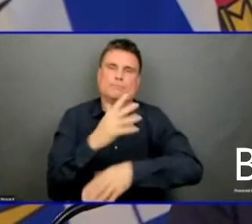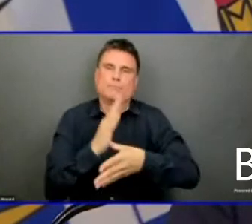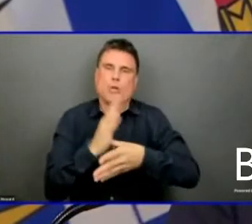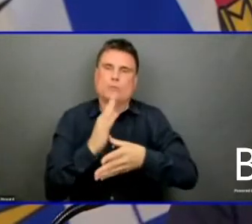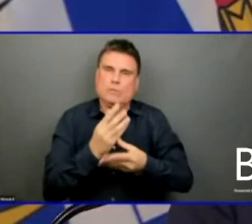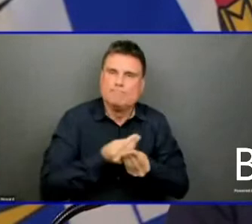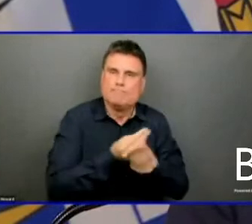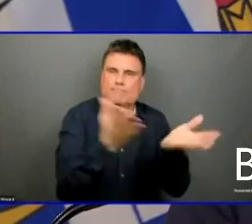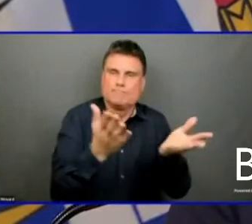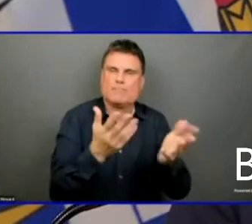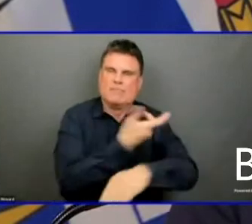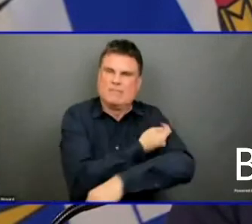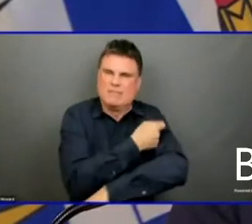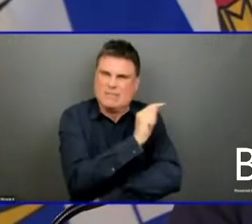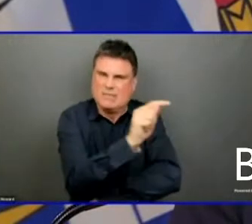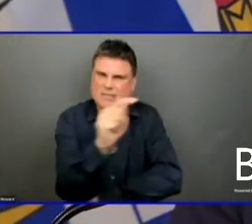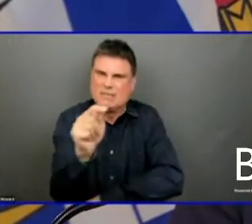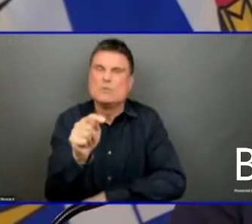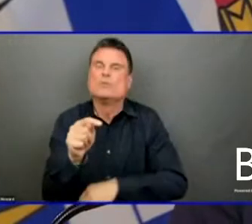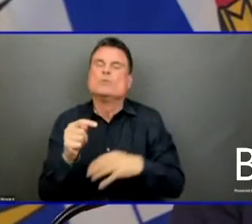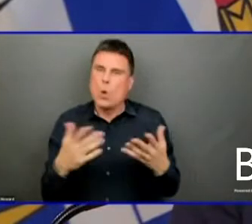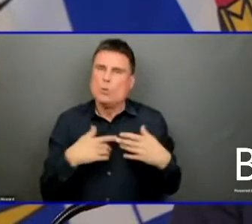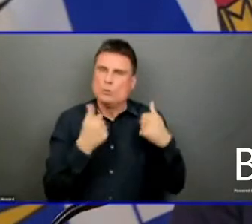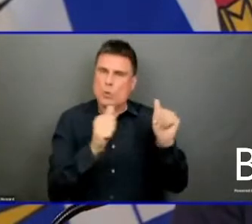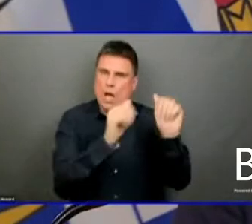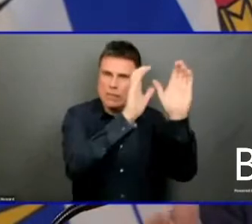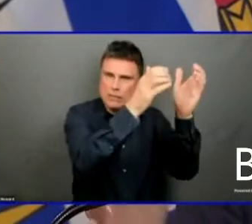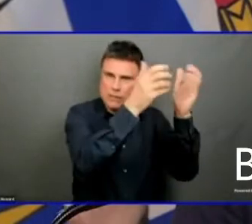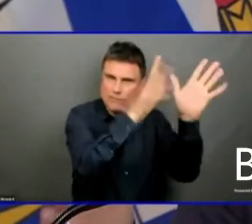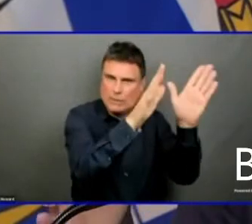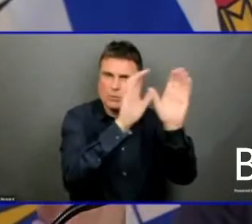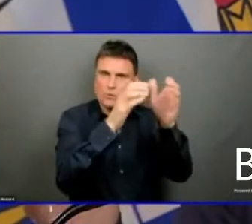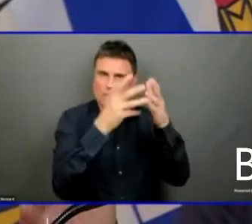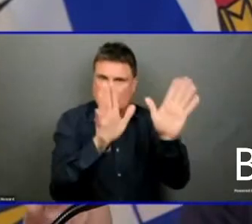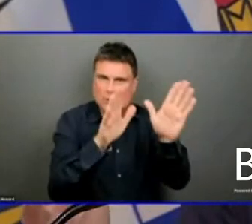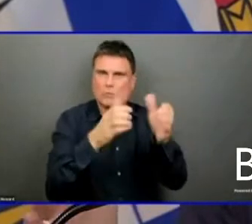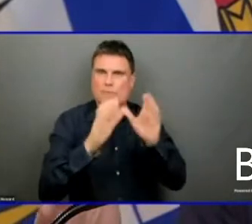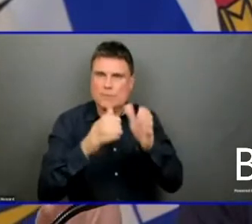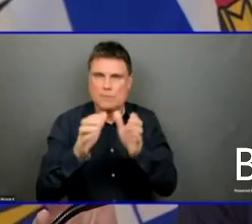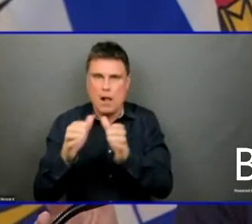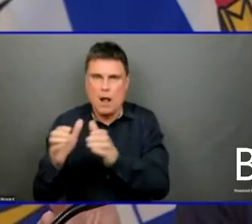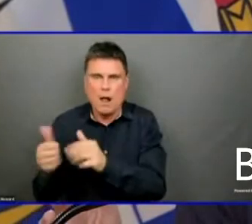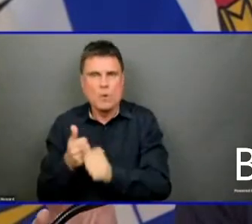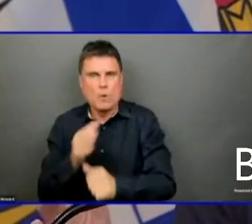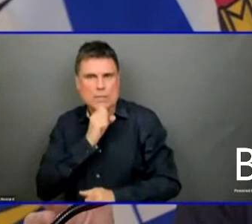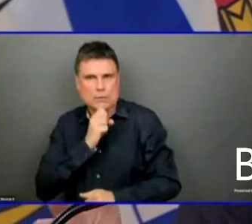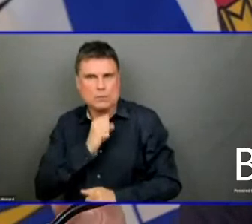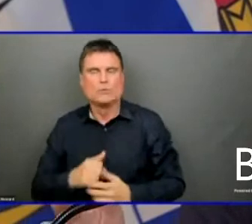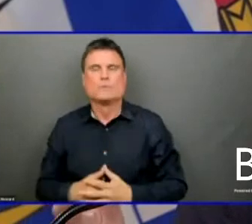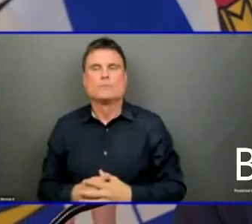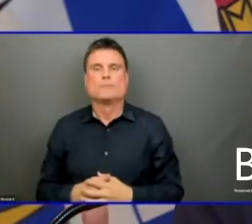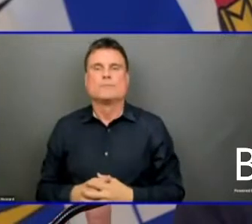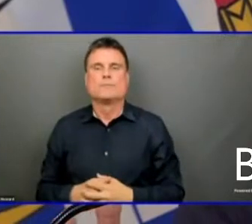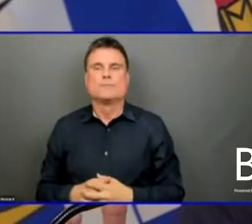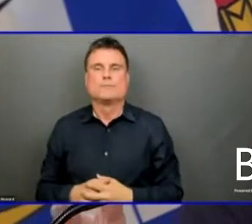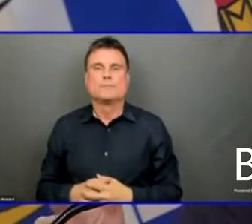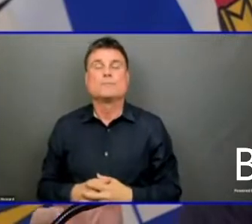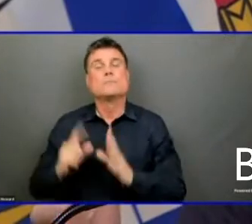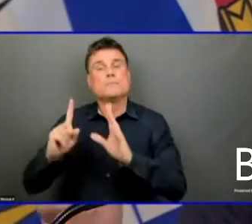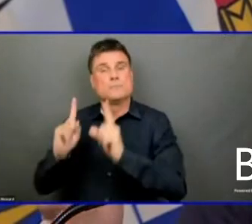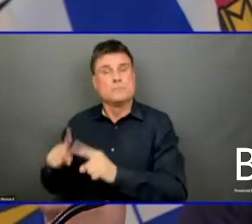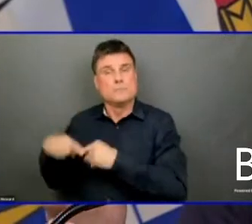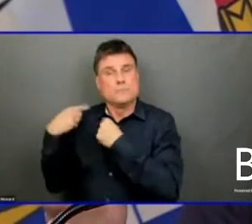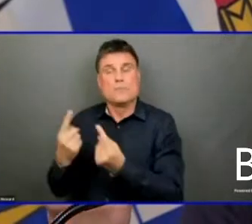个 group. 阿斯利康。 And in 那么 terms of, we have always had a stream, a parallel stream that we have used